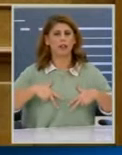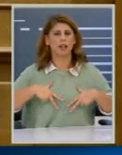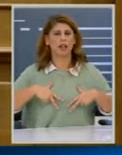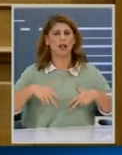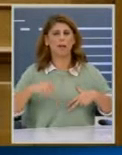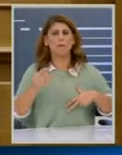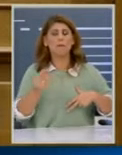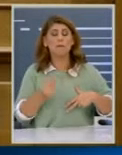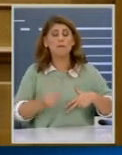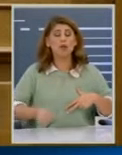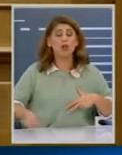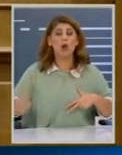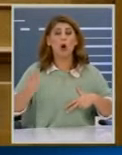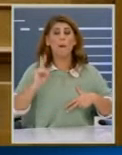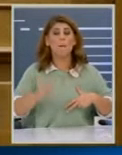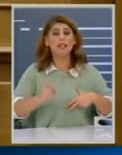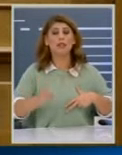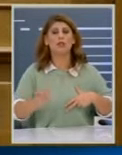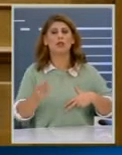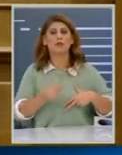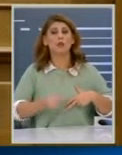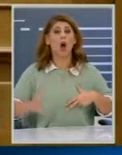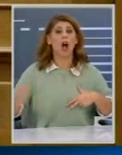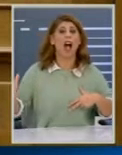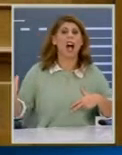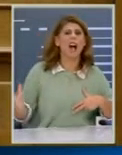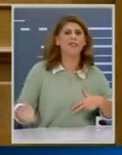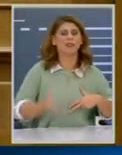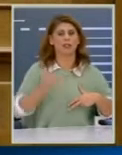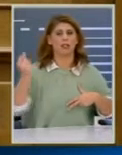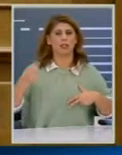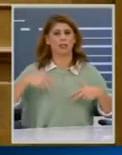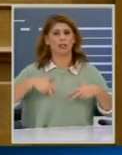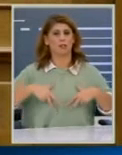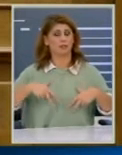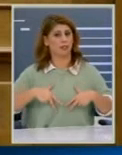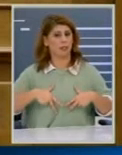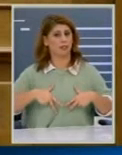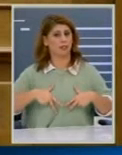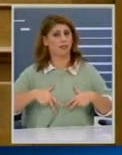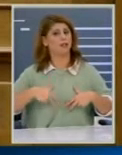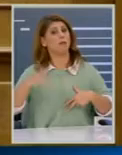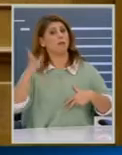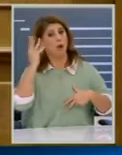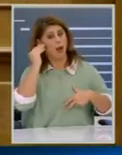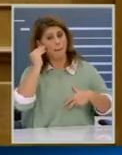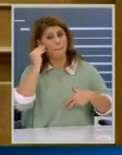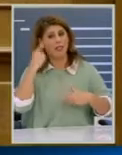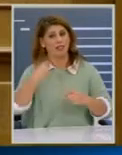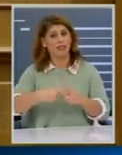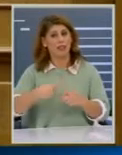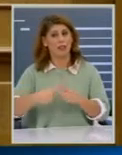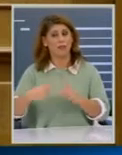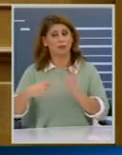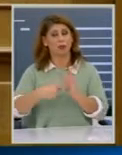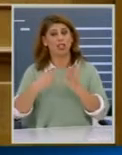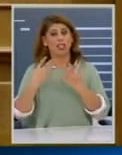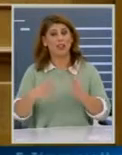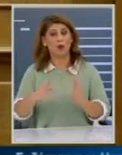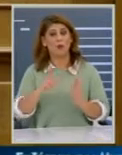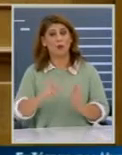πιο επικίνδυνη, στην πιο αυταρχική κυβέρνηση που έχει γνωρίσει η χώρα από τη μεταπολίτευση και μετά.